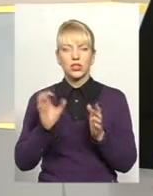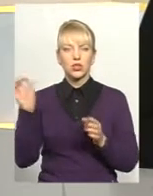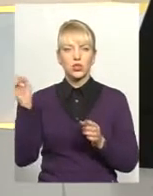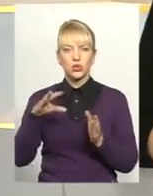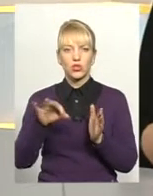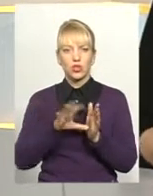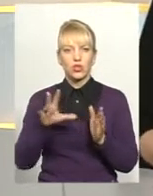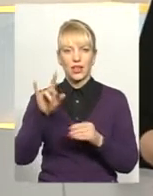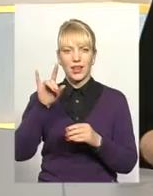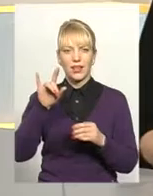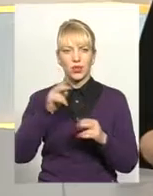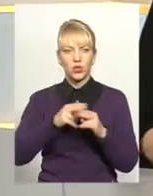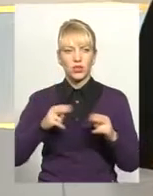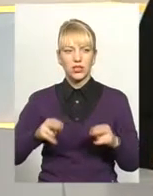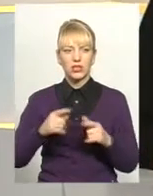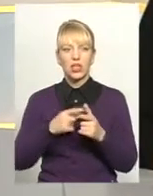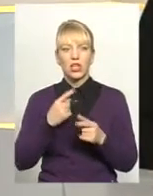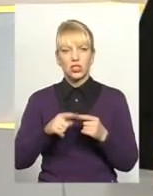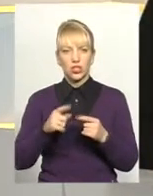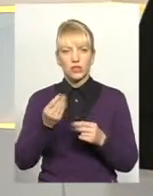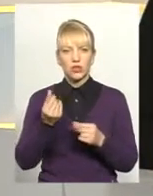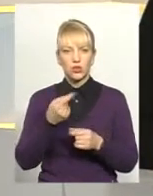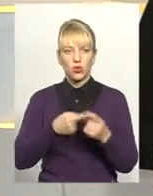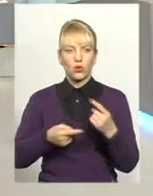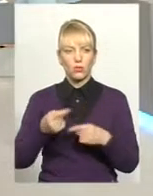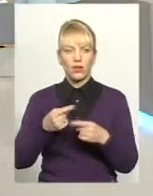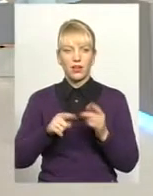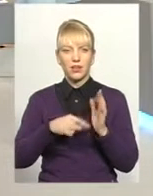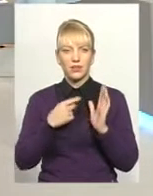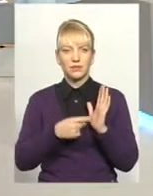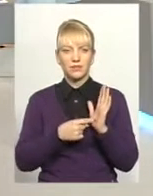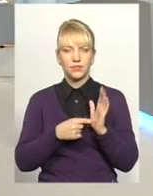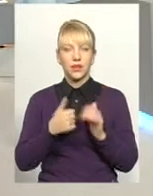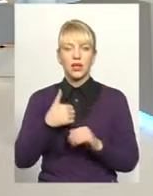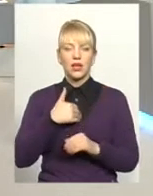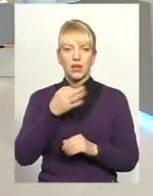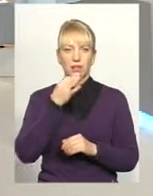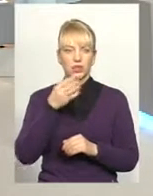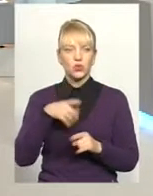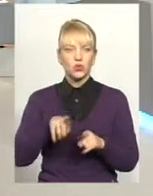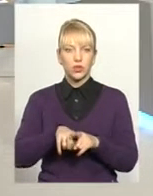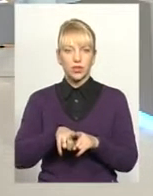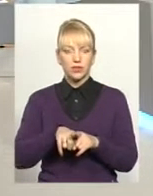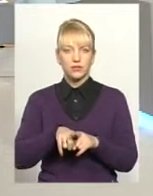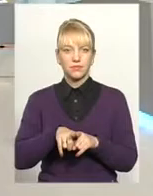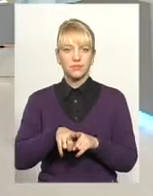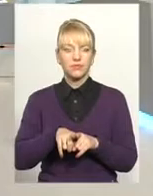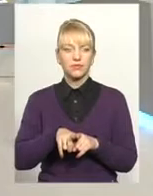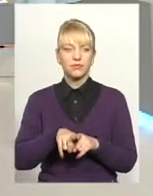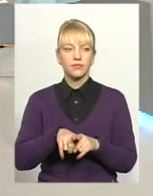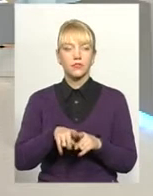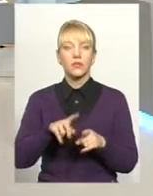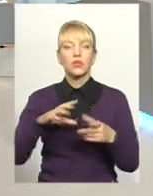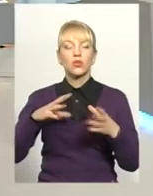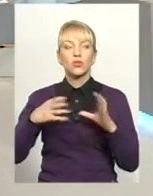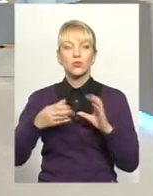так? Чи вони досить швидко окупляються? Ну, я вам скажу так. Тут про швидку